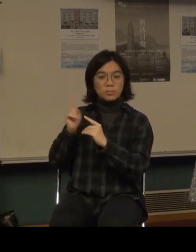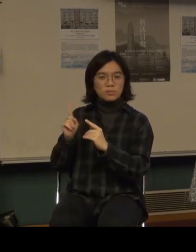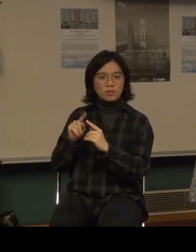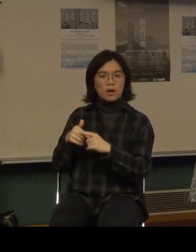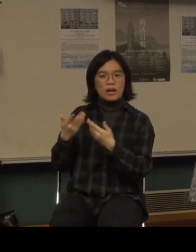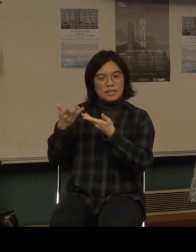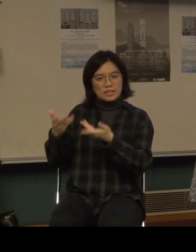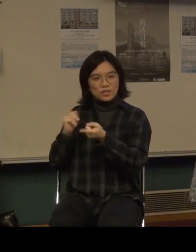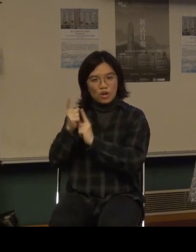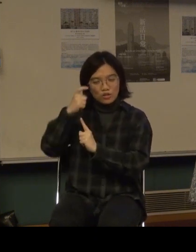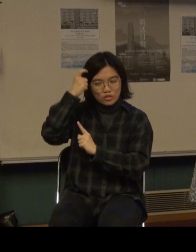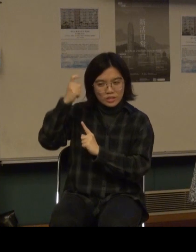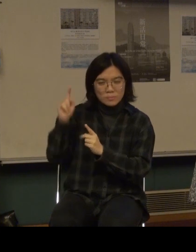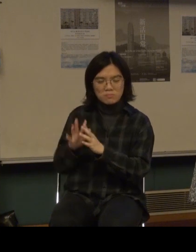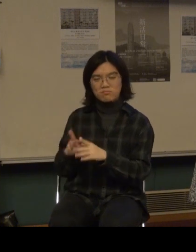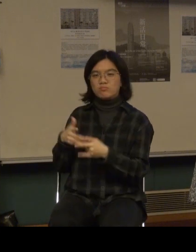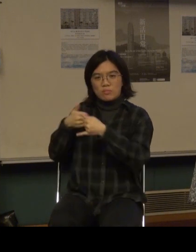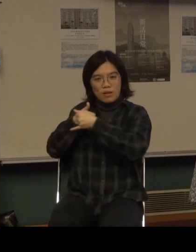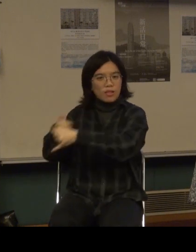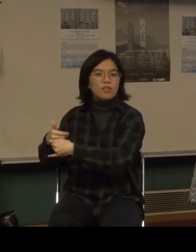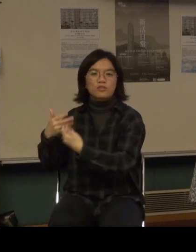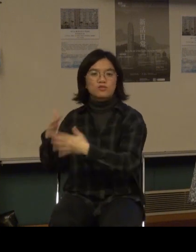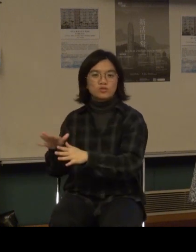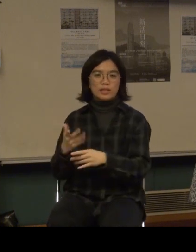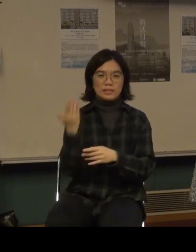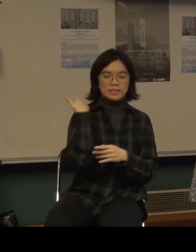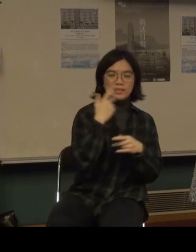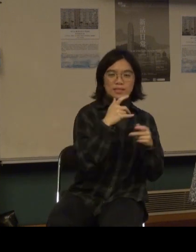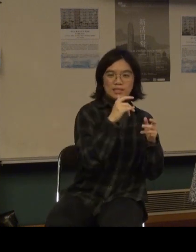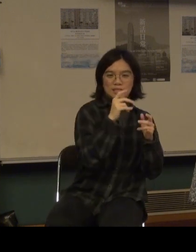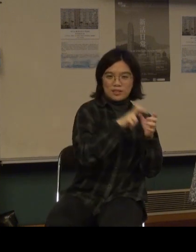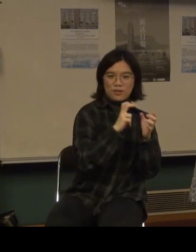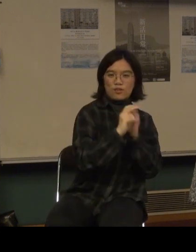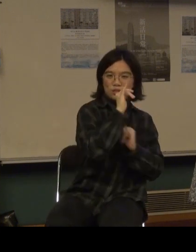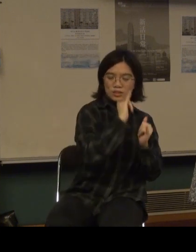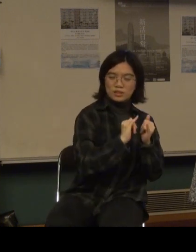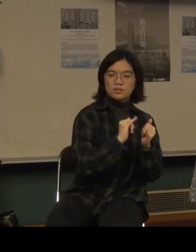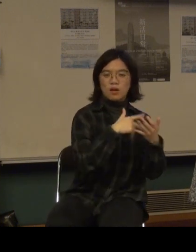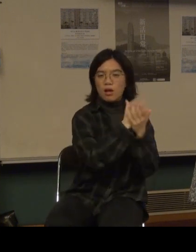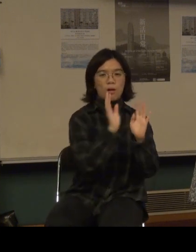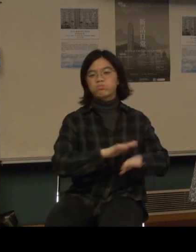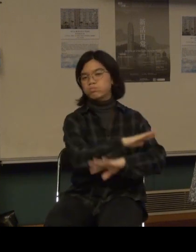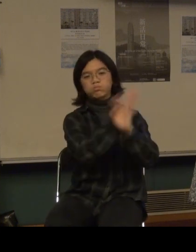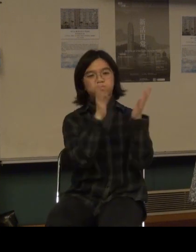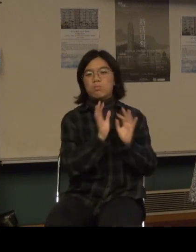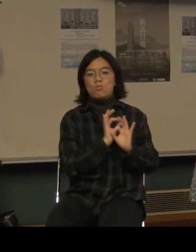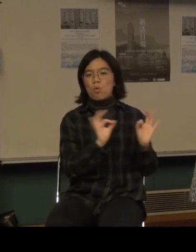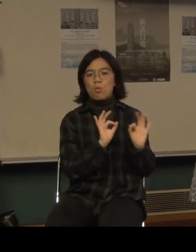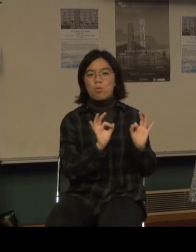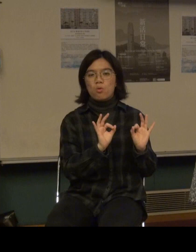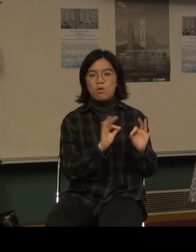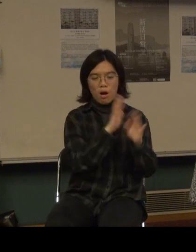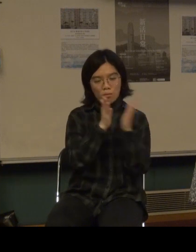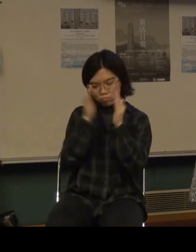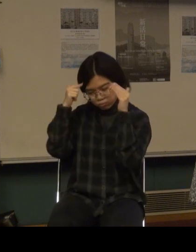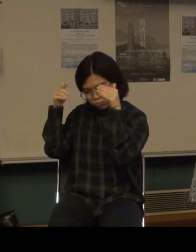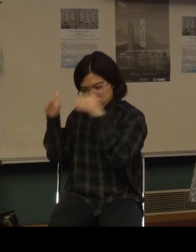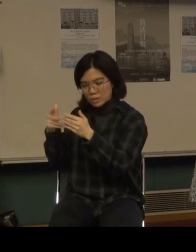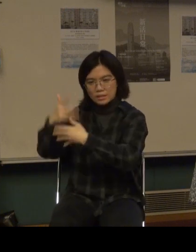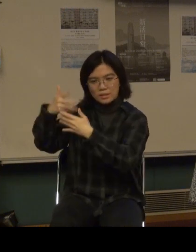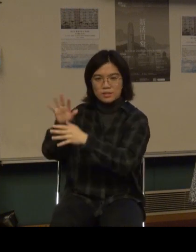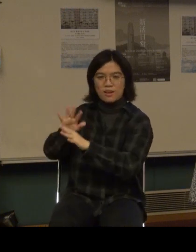唔使諗啦，冇再起一個即係西方古典形式嘅建築物啦。所有嘅都係走去呢個現代